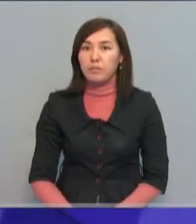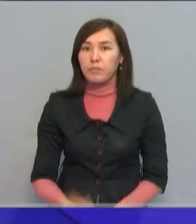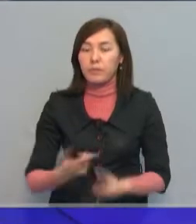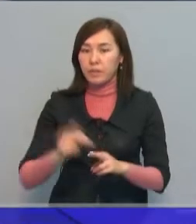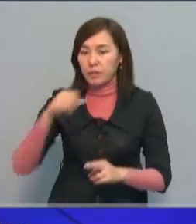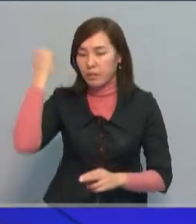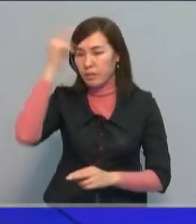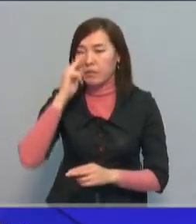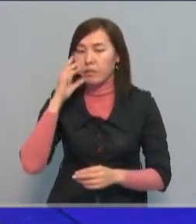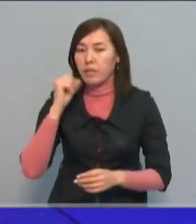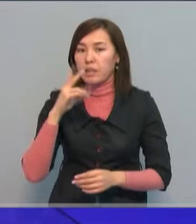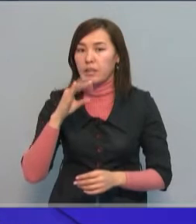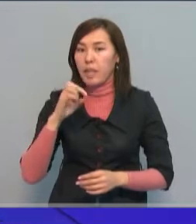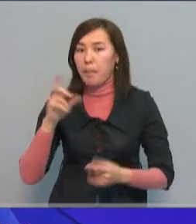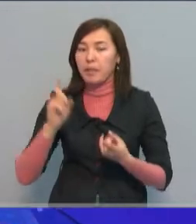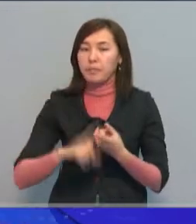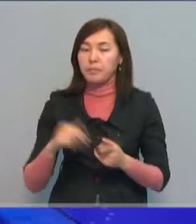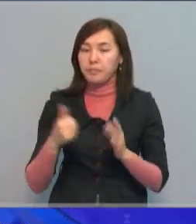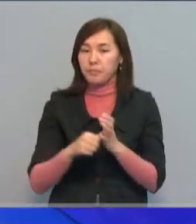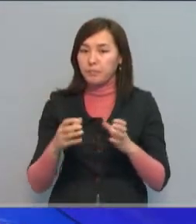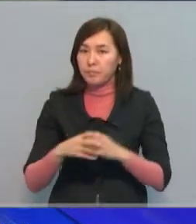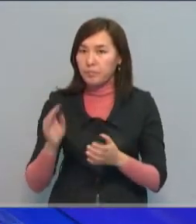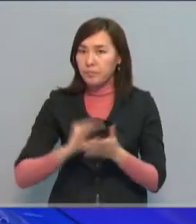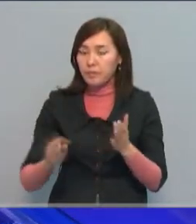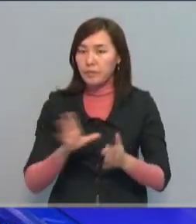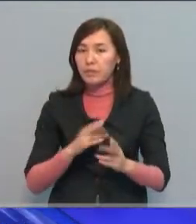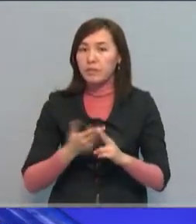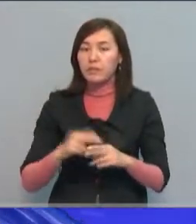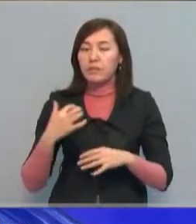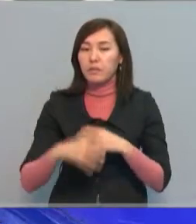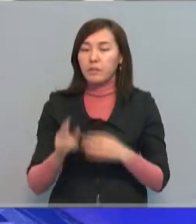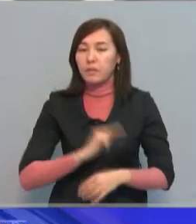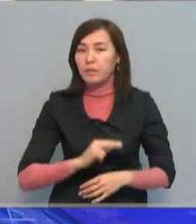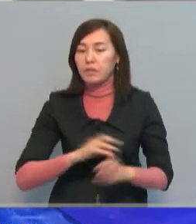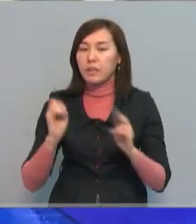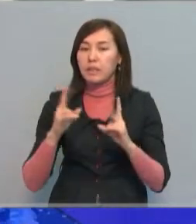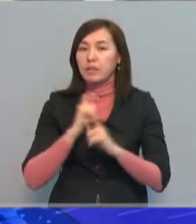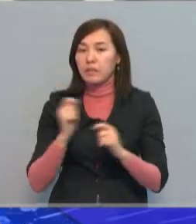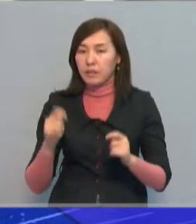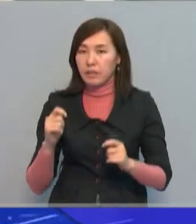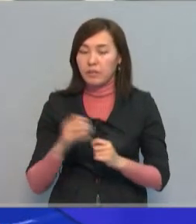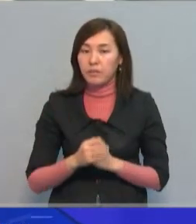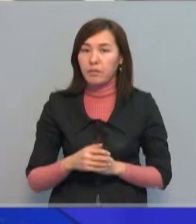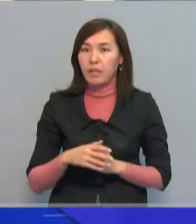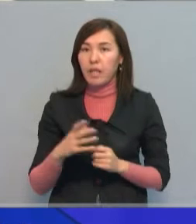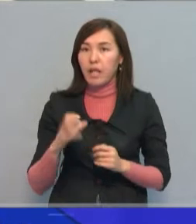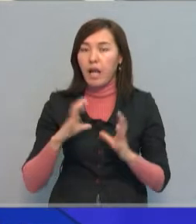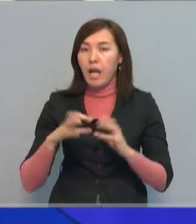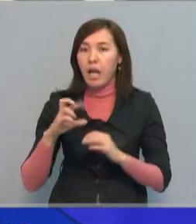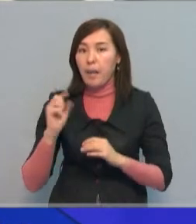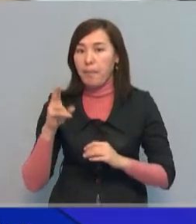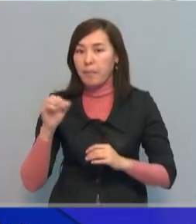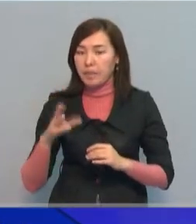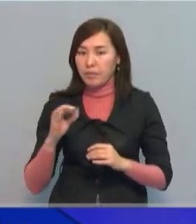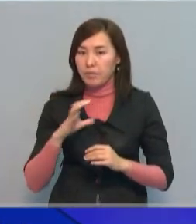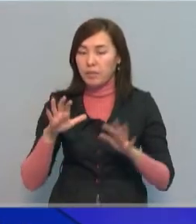Биыл Шымкенттен «Алтын сапа» сыйлығына қатысуға 6 компания өтініш білдірді. Оның ішінде іскер арнайы сыйлығының лауреаты болып «Әлембұта»